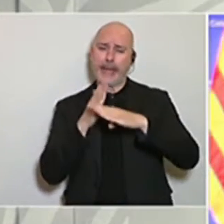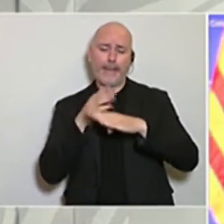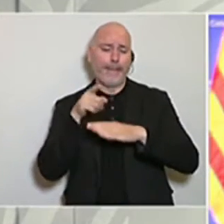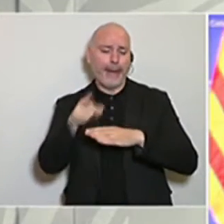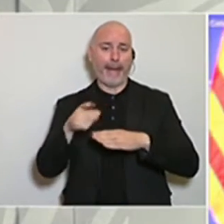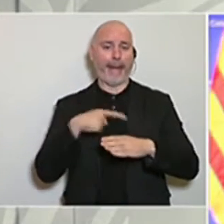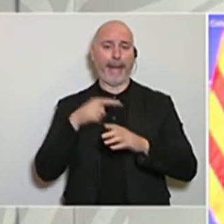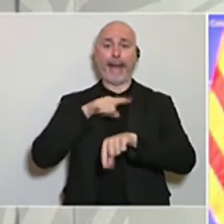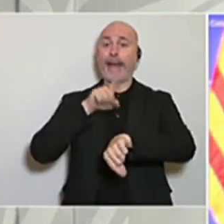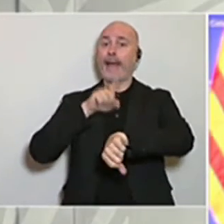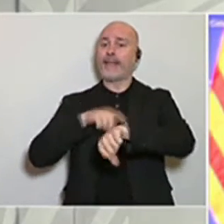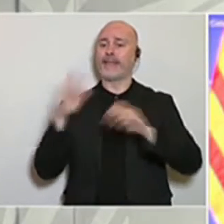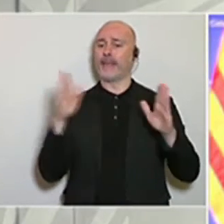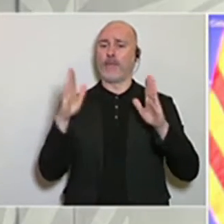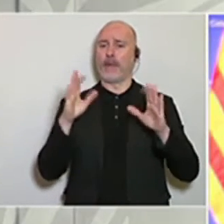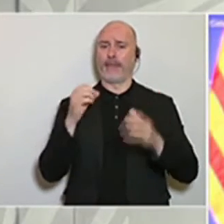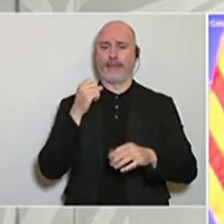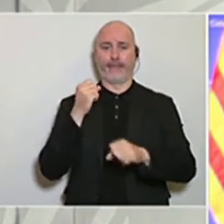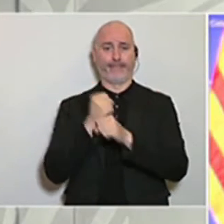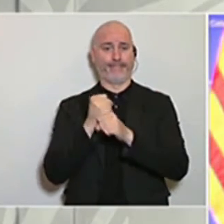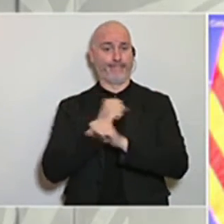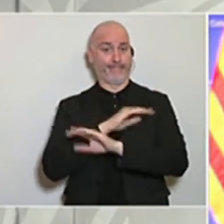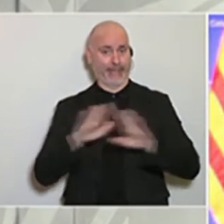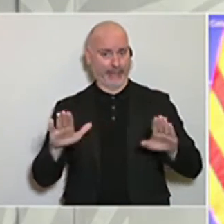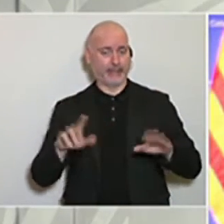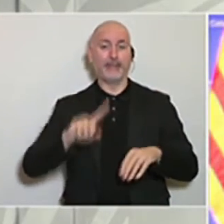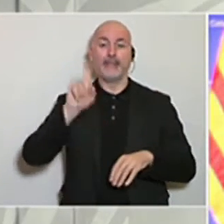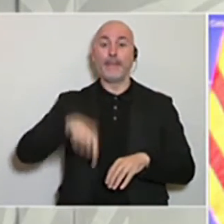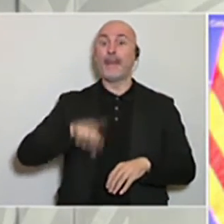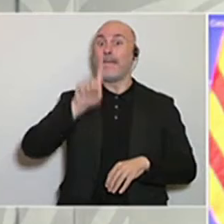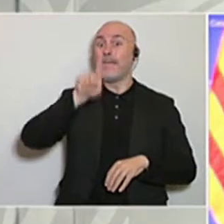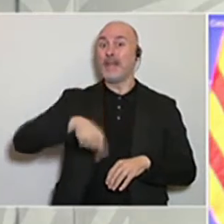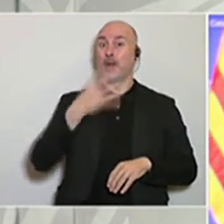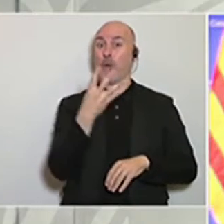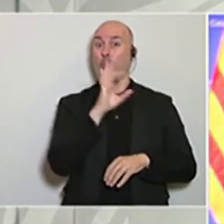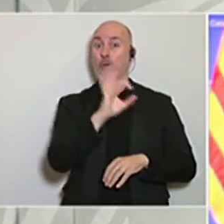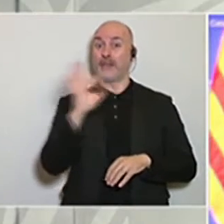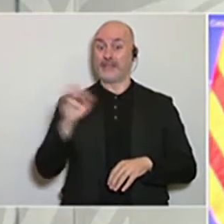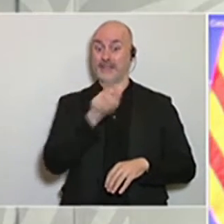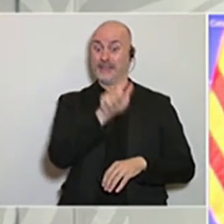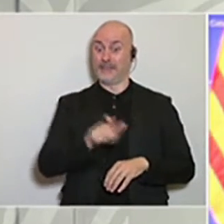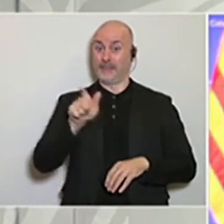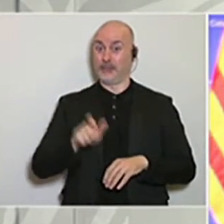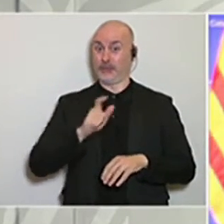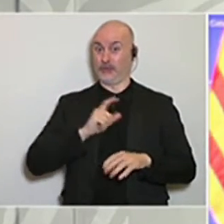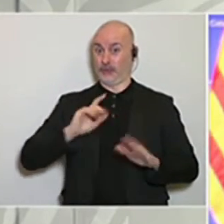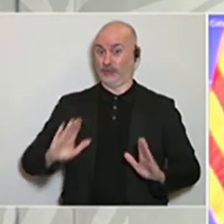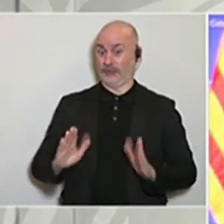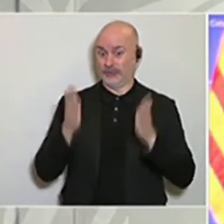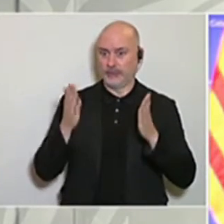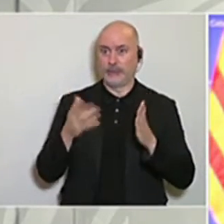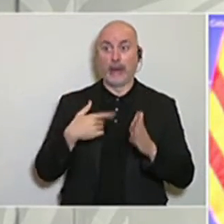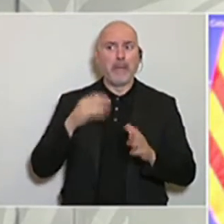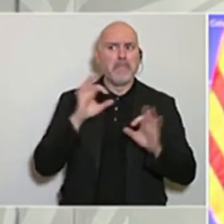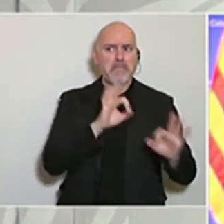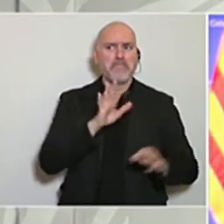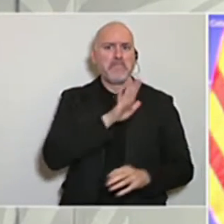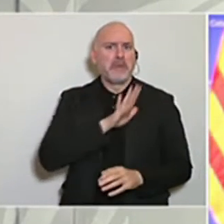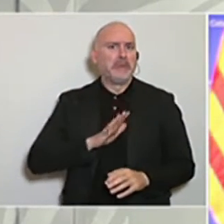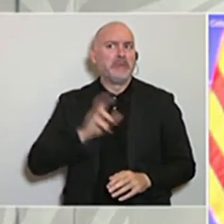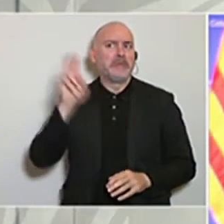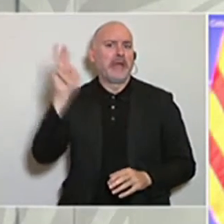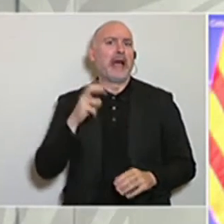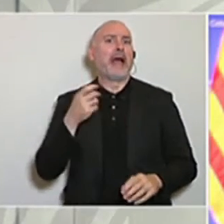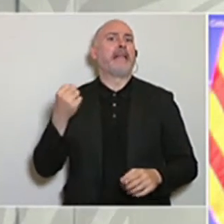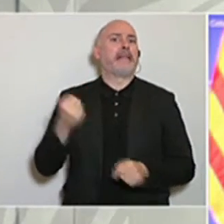i el fet també de que no es podrà comptar amb uns 1.400 socorristes en previsió de poder treballar.